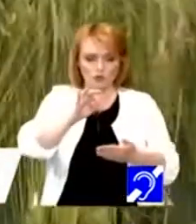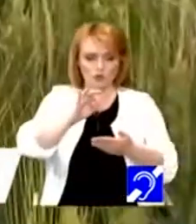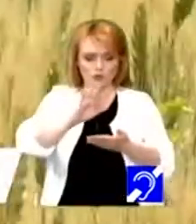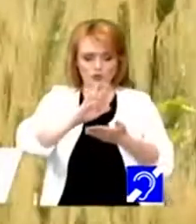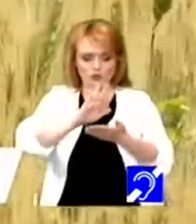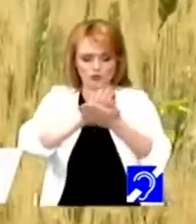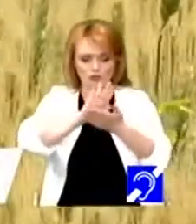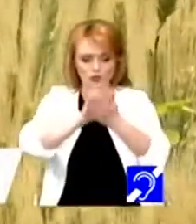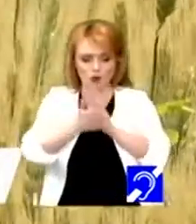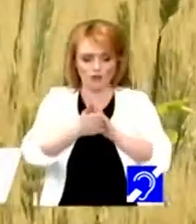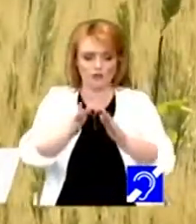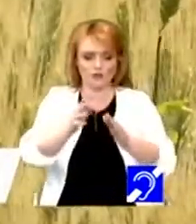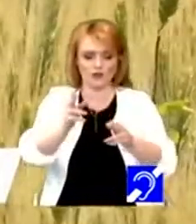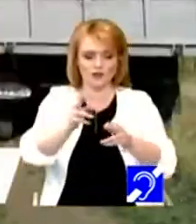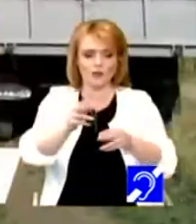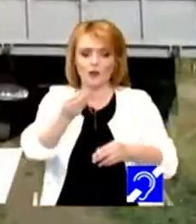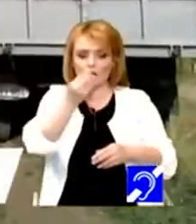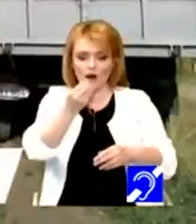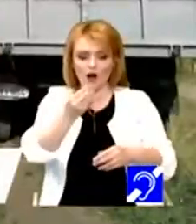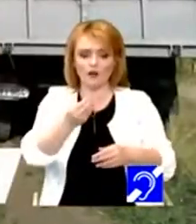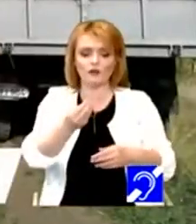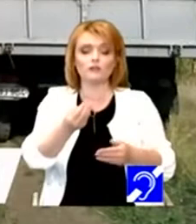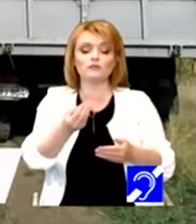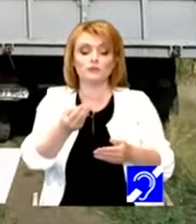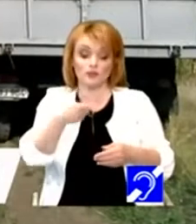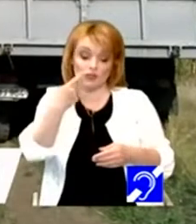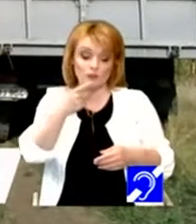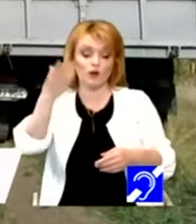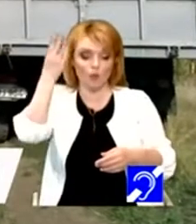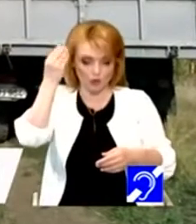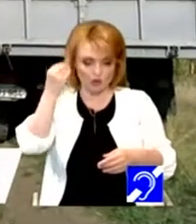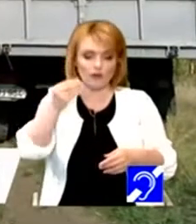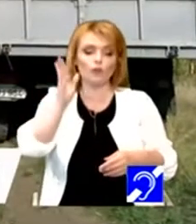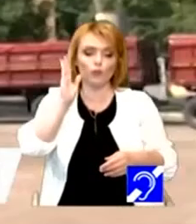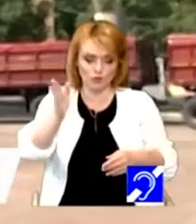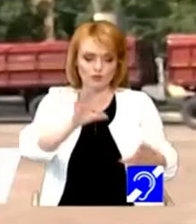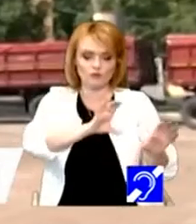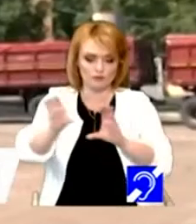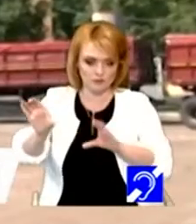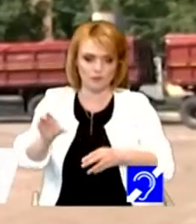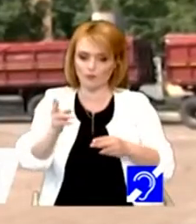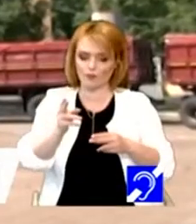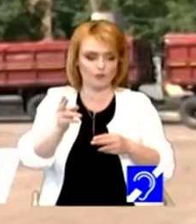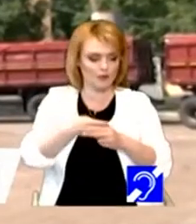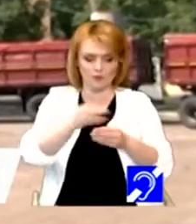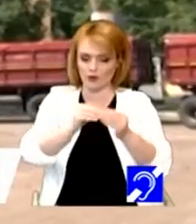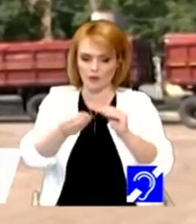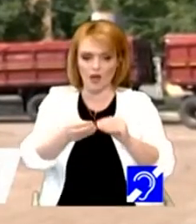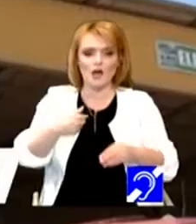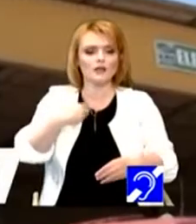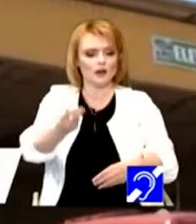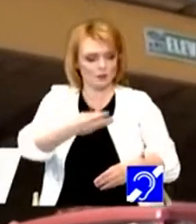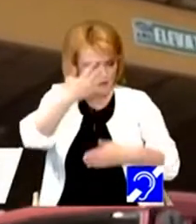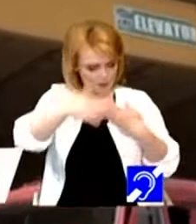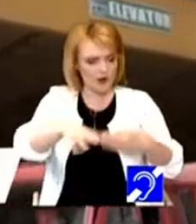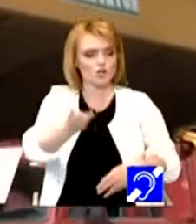securitatea alimentară, Grosu a declarat că cetățenii Republicii Moldova nu vor duce lipsă de produse alimentare. Eu înțeleg dorința de a exporta, dar